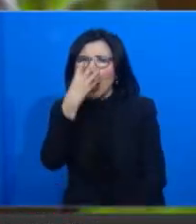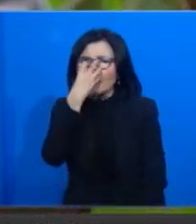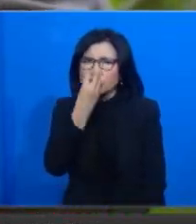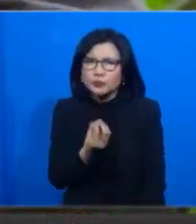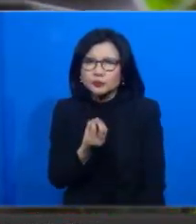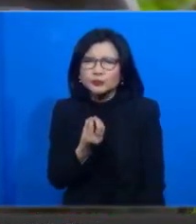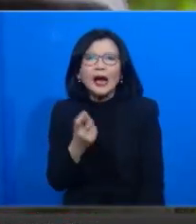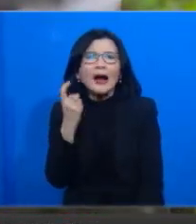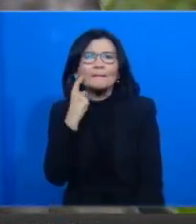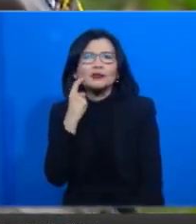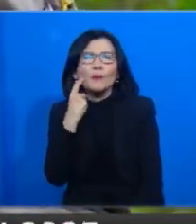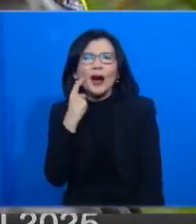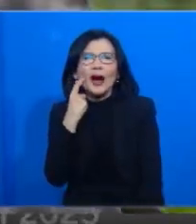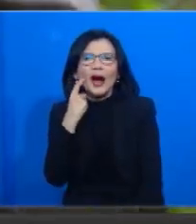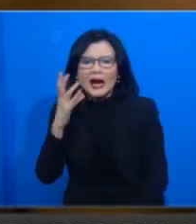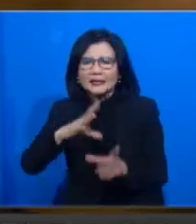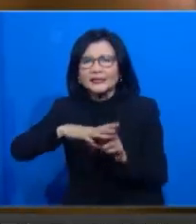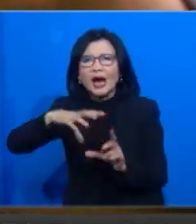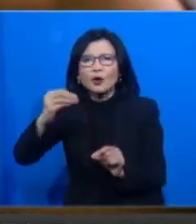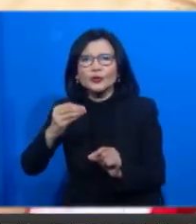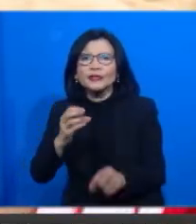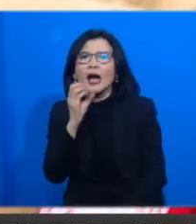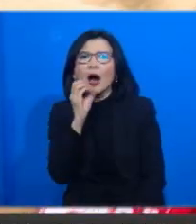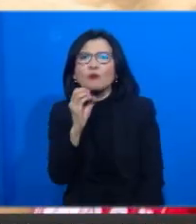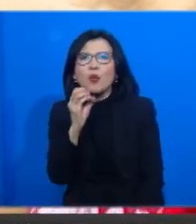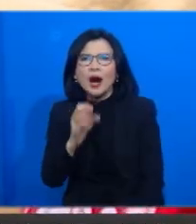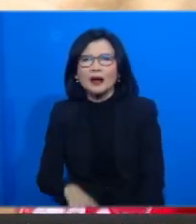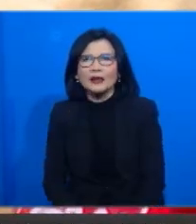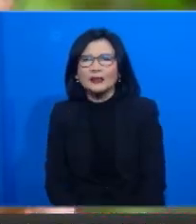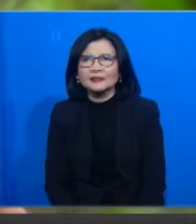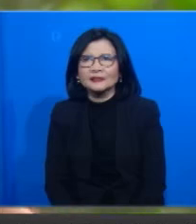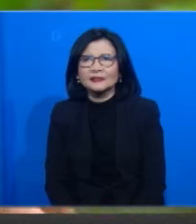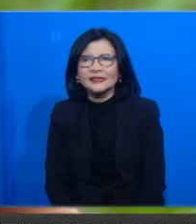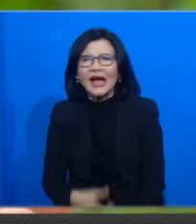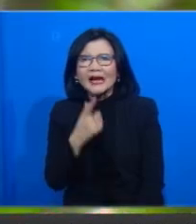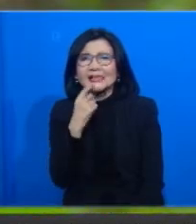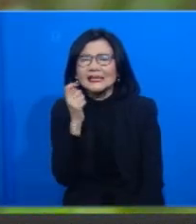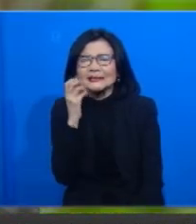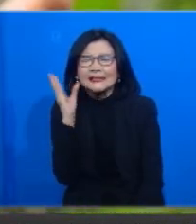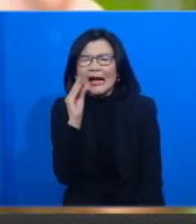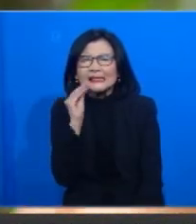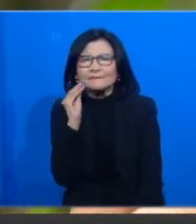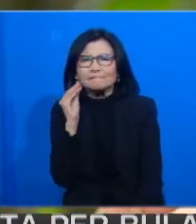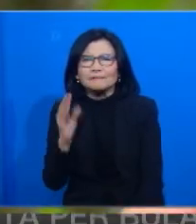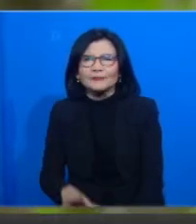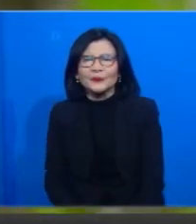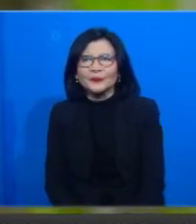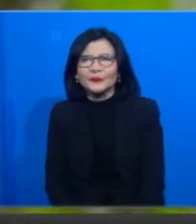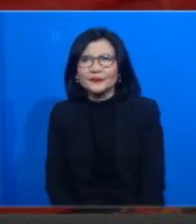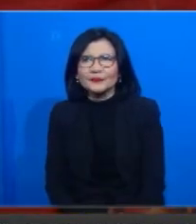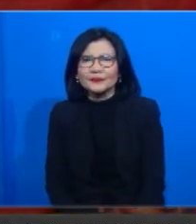daun dan buah mangrove yang merupakan makanan pokok bekantan. Duh, rasanya asam sekali.